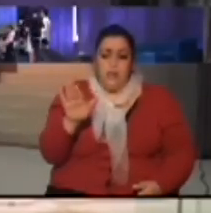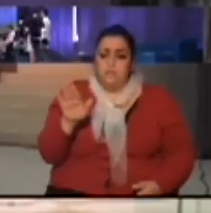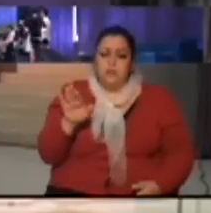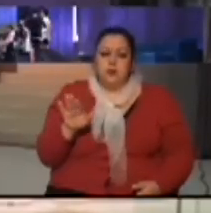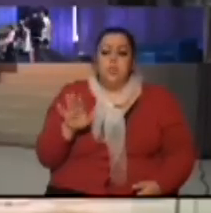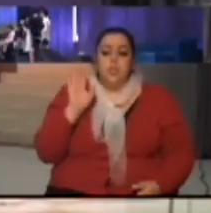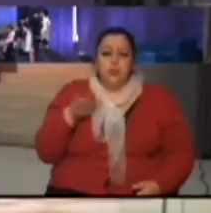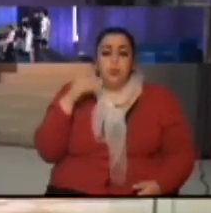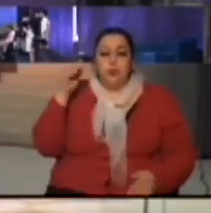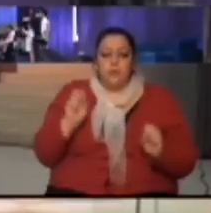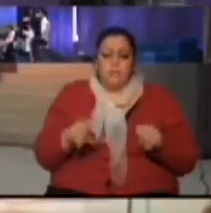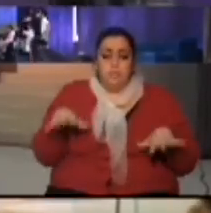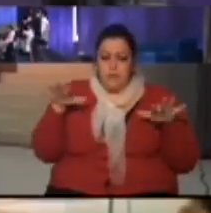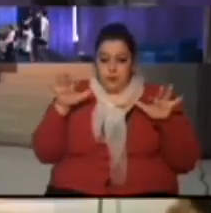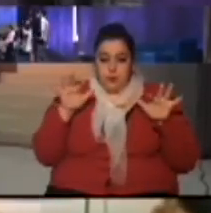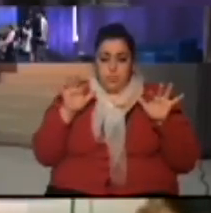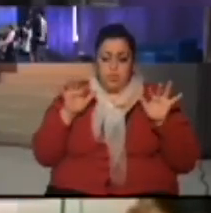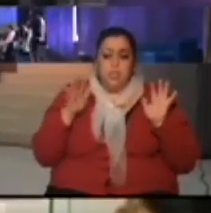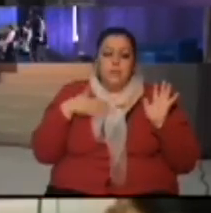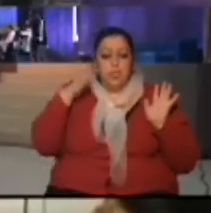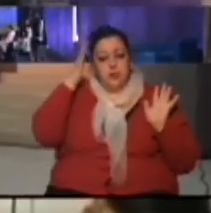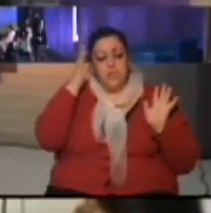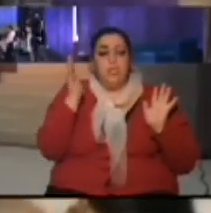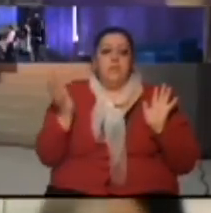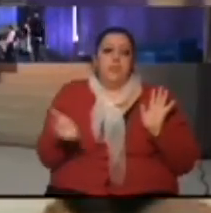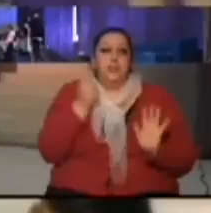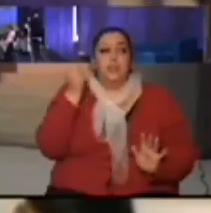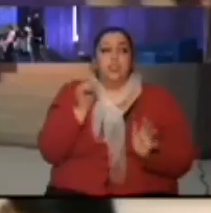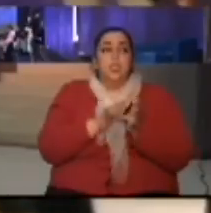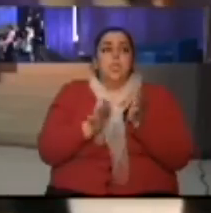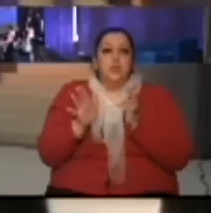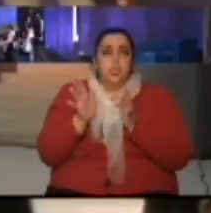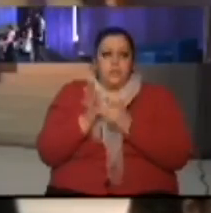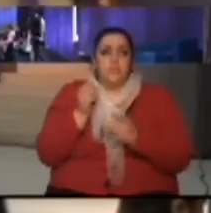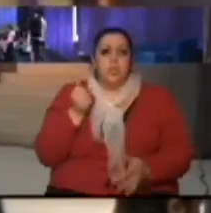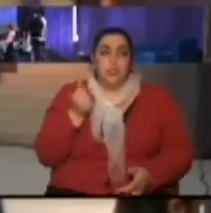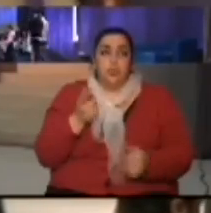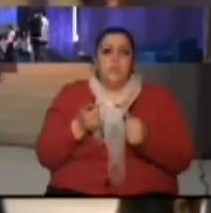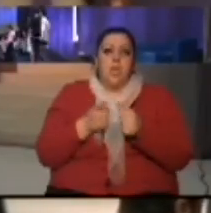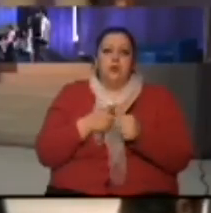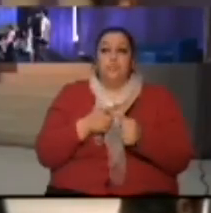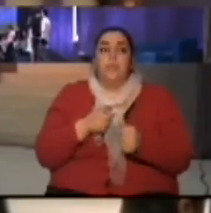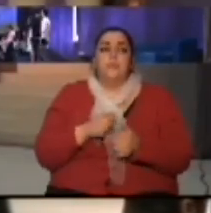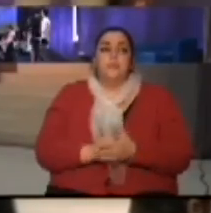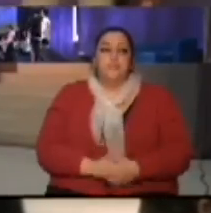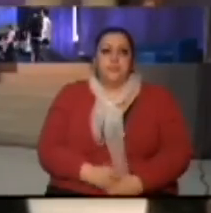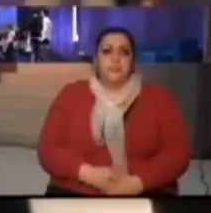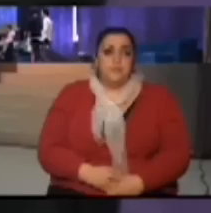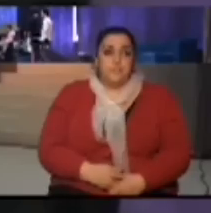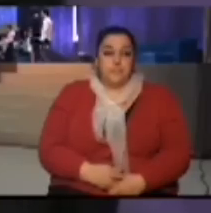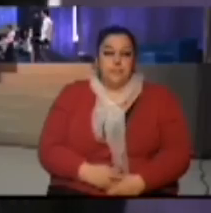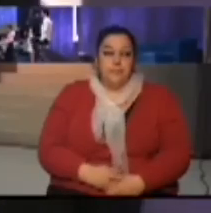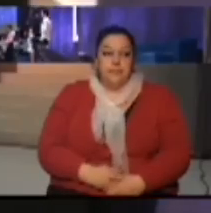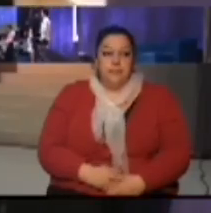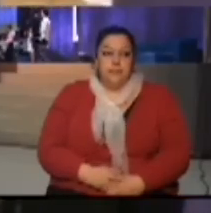որ լուսավորեն մեր Տեր, մեր Փրկիչ, Իսուս Քրիստոսի անունով։ Եղեք օրհնված,